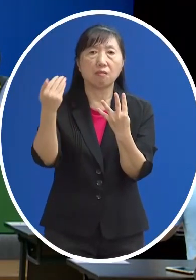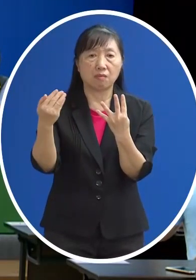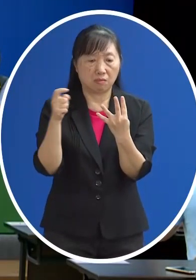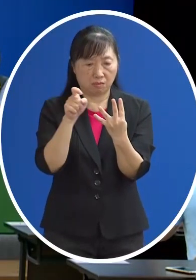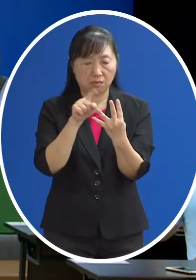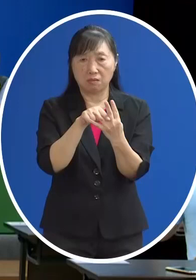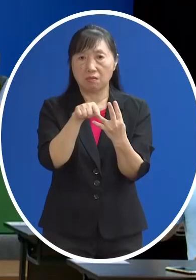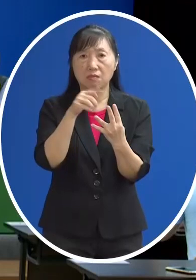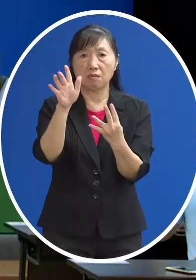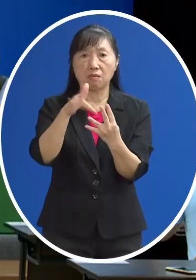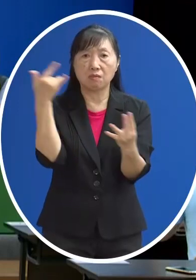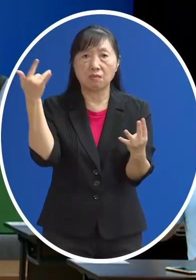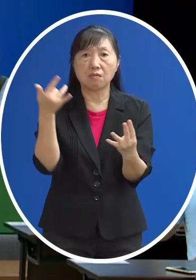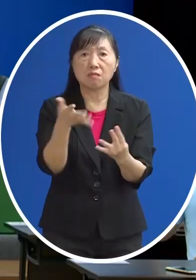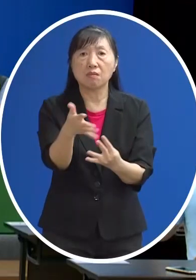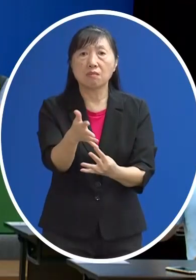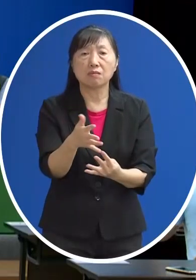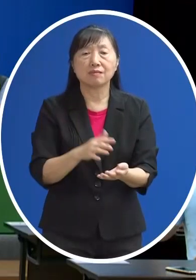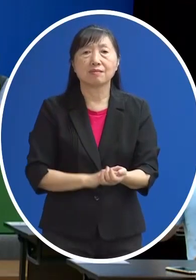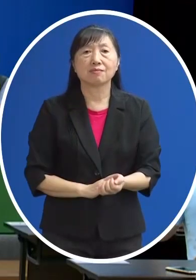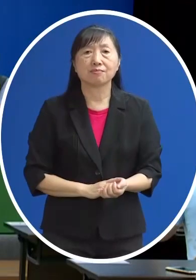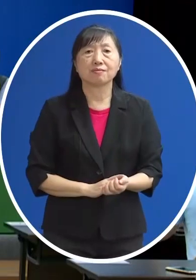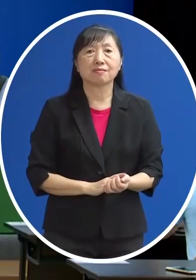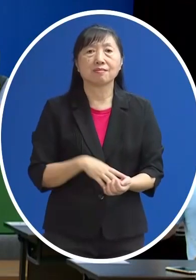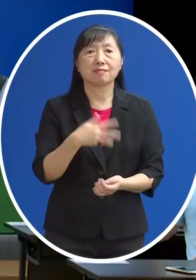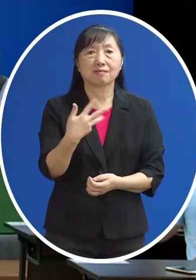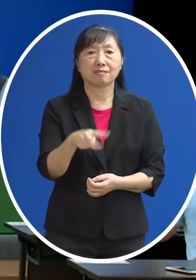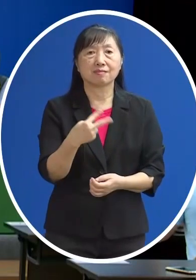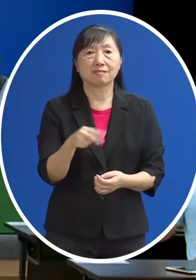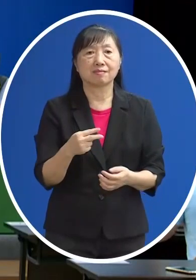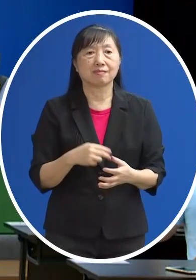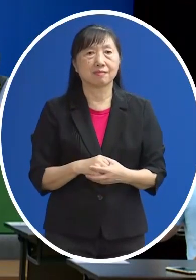何？那第二个是想要请教一下，是说，